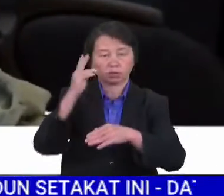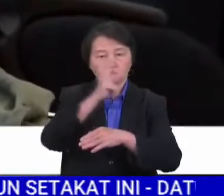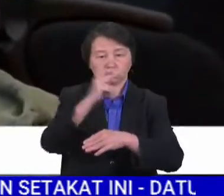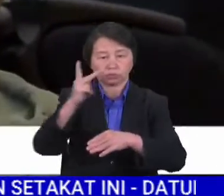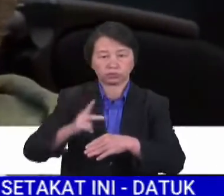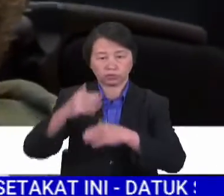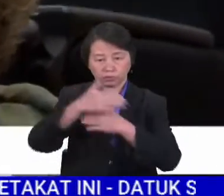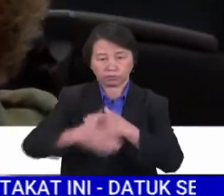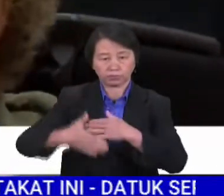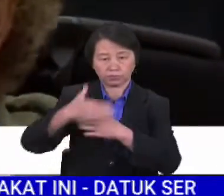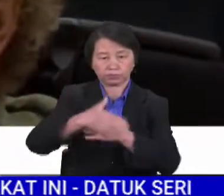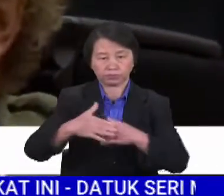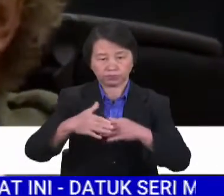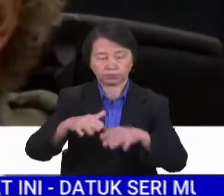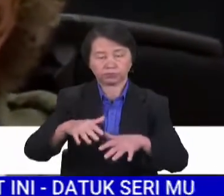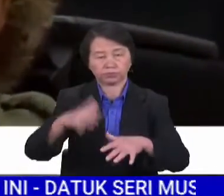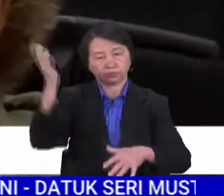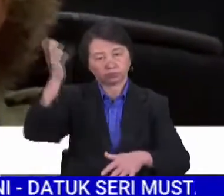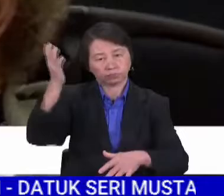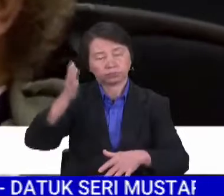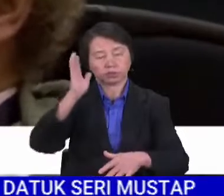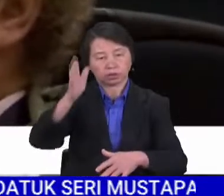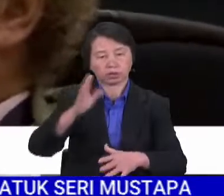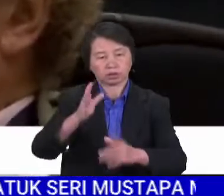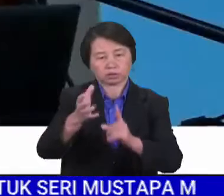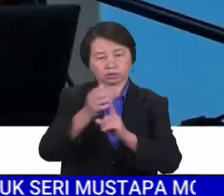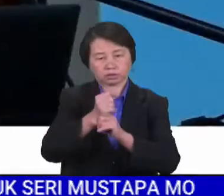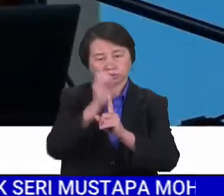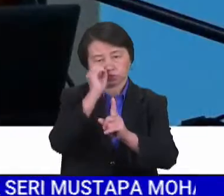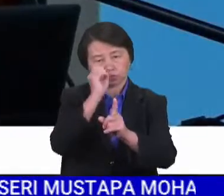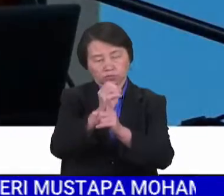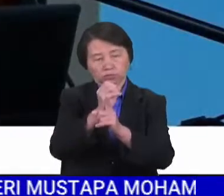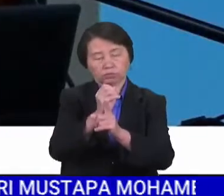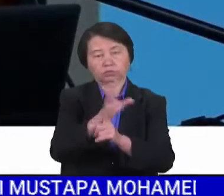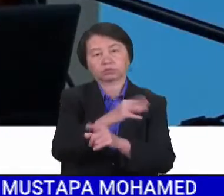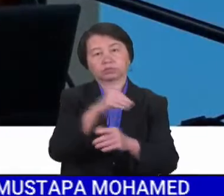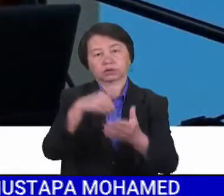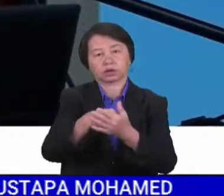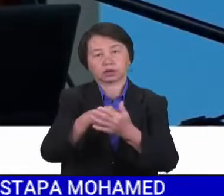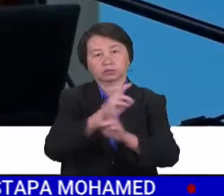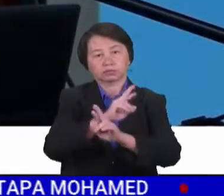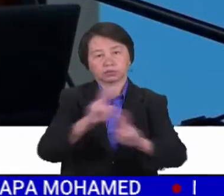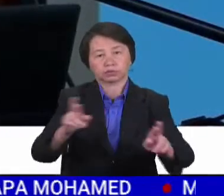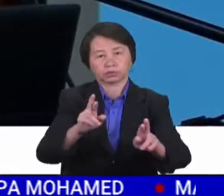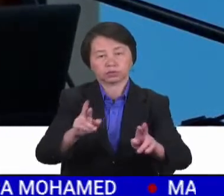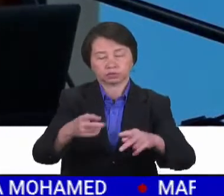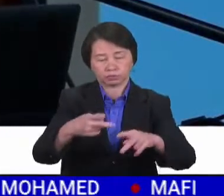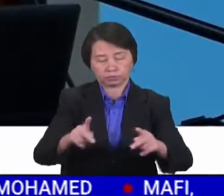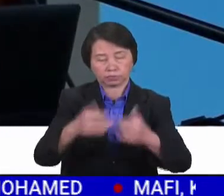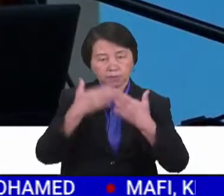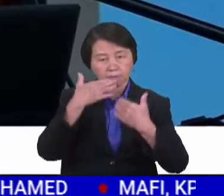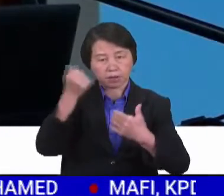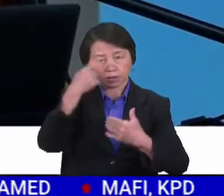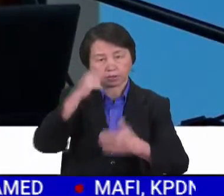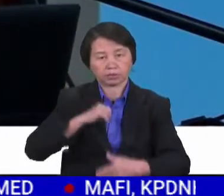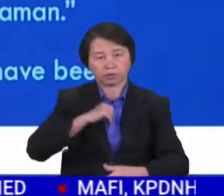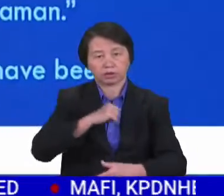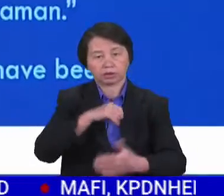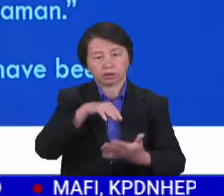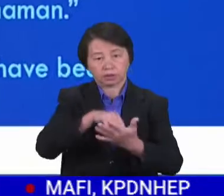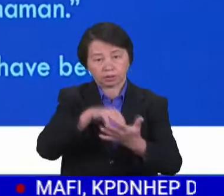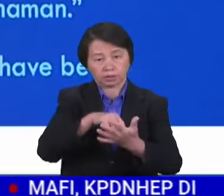mengenai persidangan itu beliau berharap ia akan dapat mencapai objektifnya dalam menyedihkan platform berkesan untuk ahli